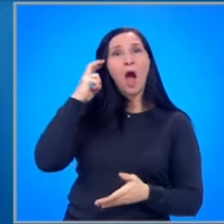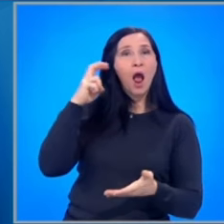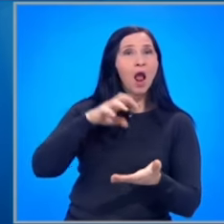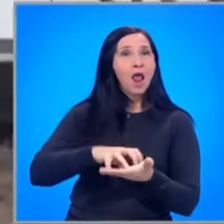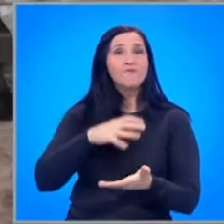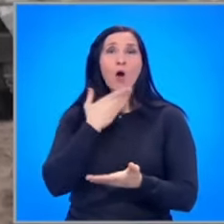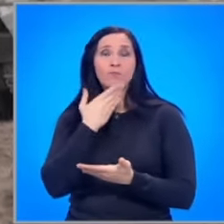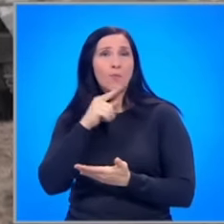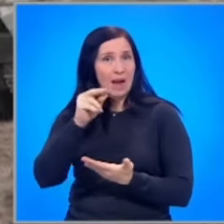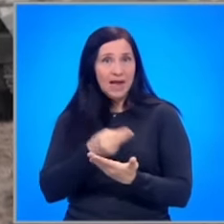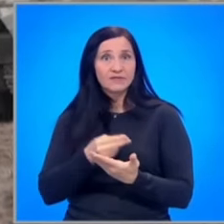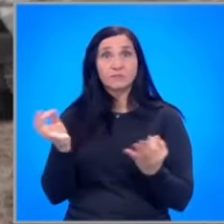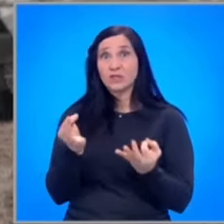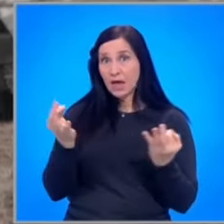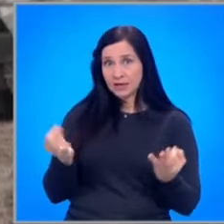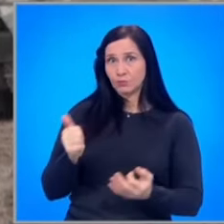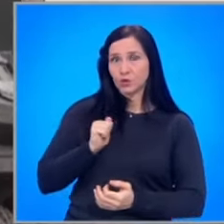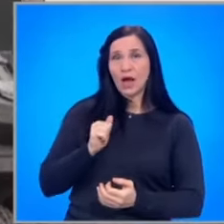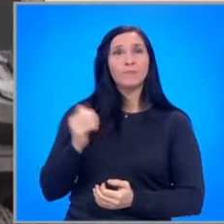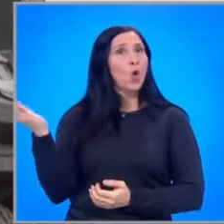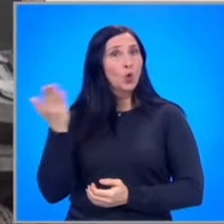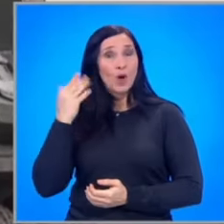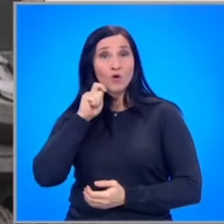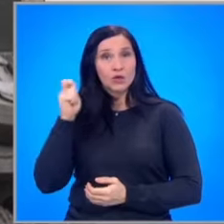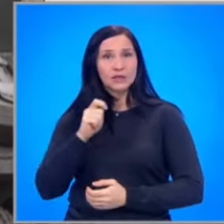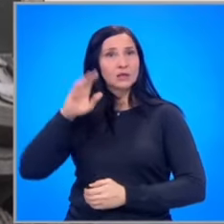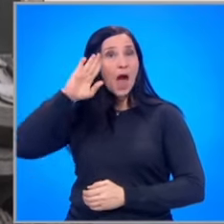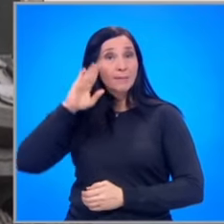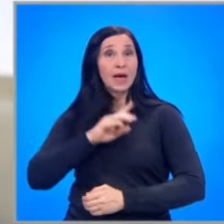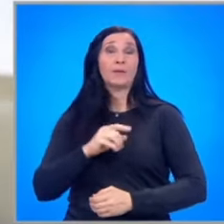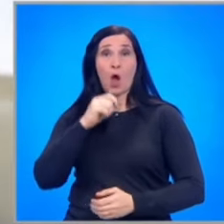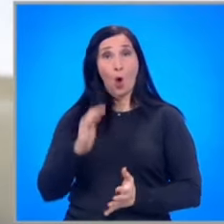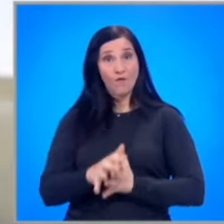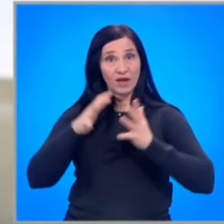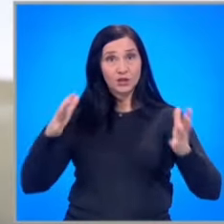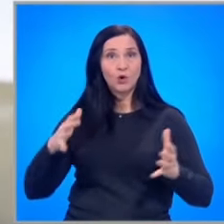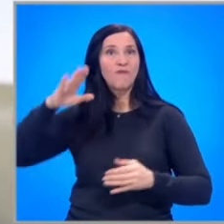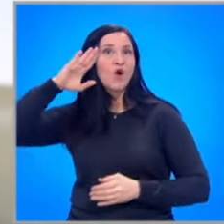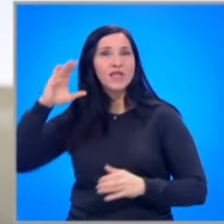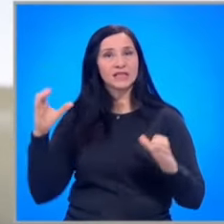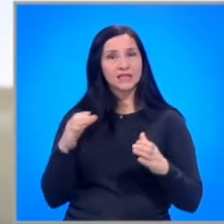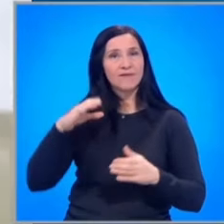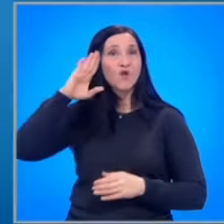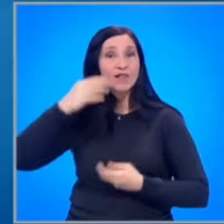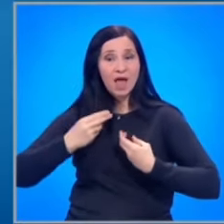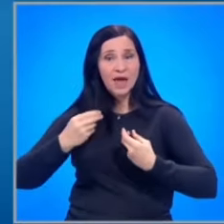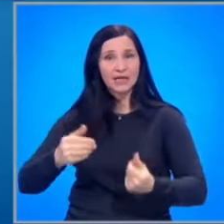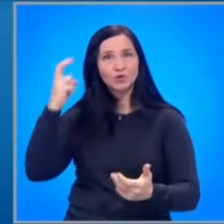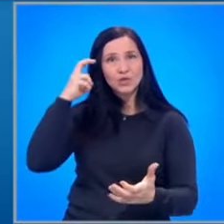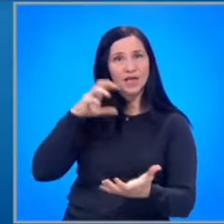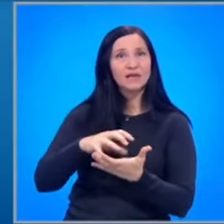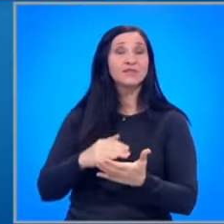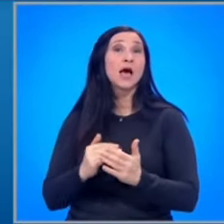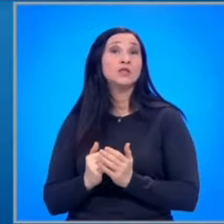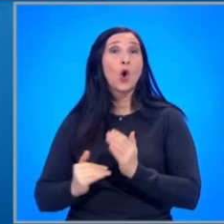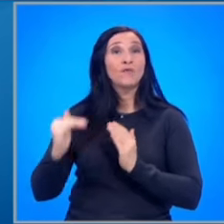по сигурността. От тогава украинската армия е увеличила значително боеспособния си състав. Военните разходи на Киев са скочили над 4